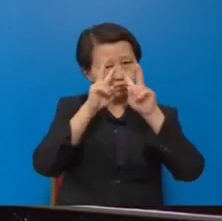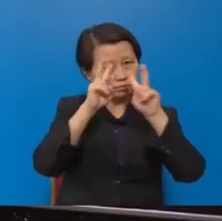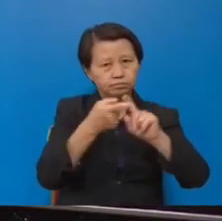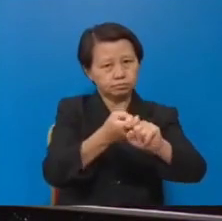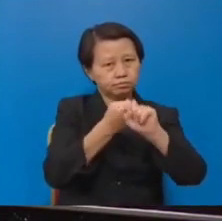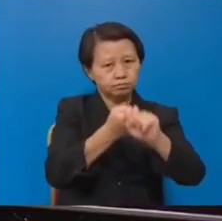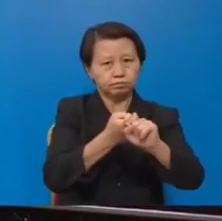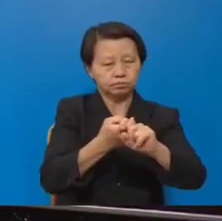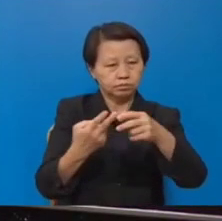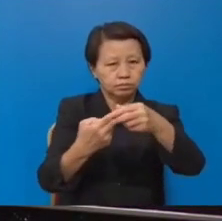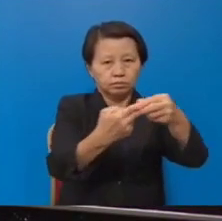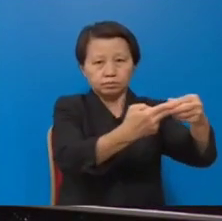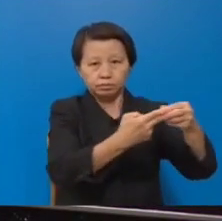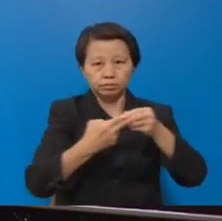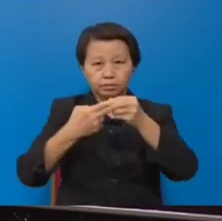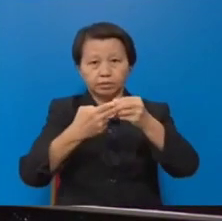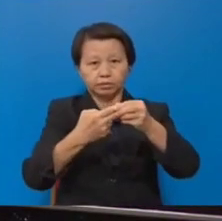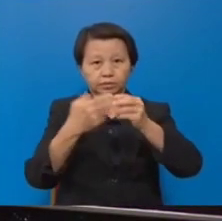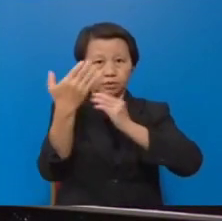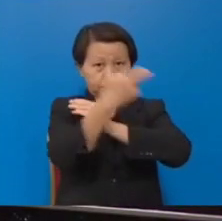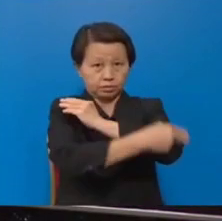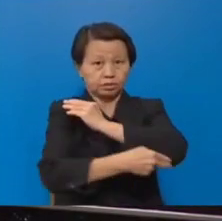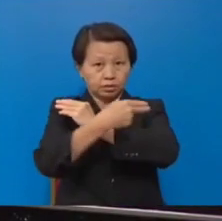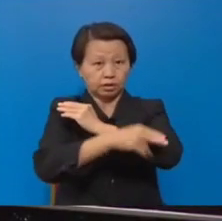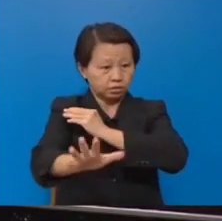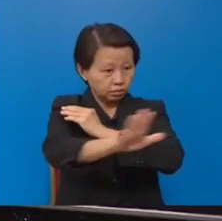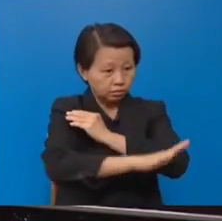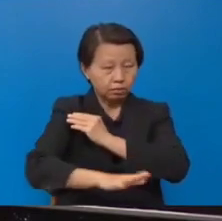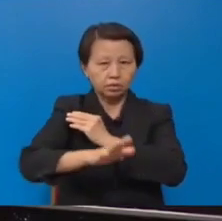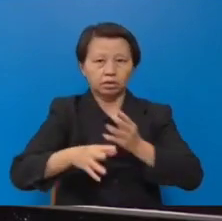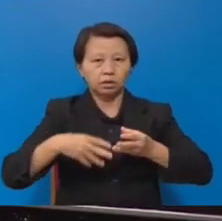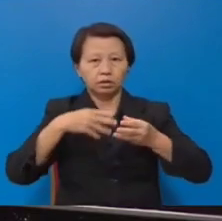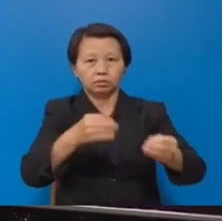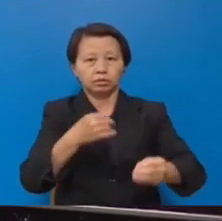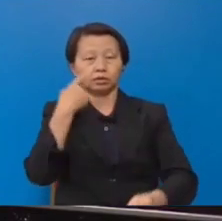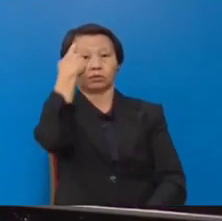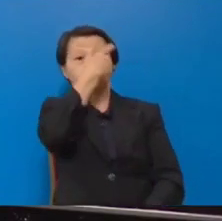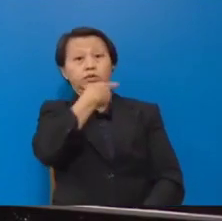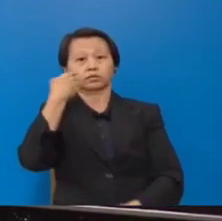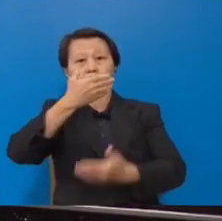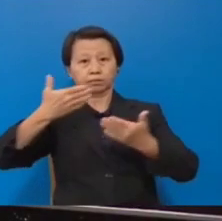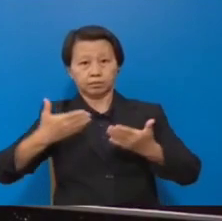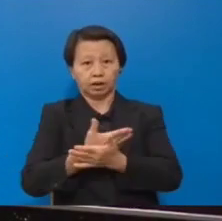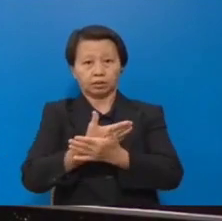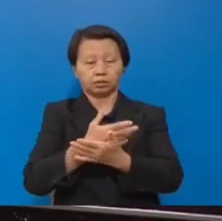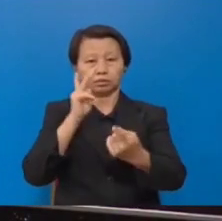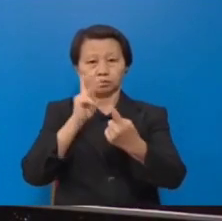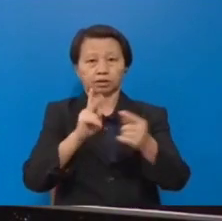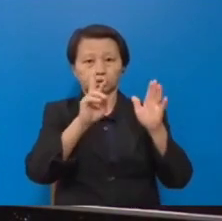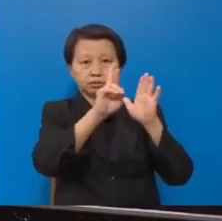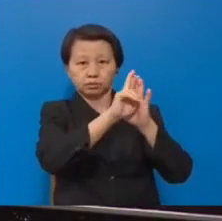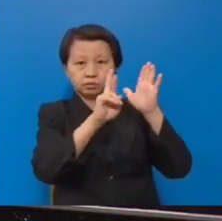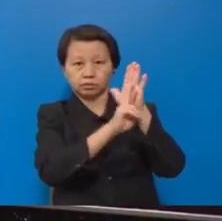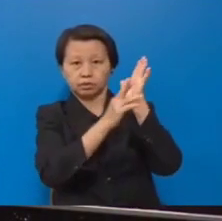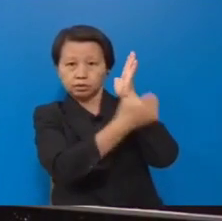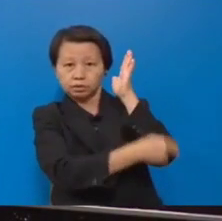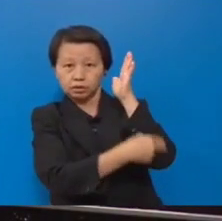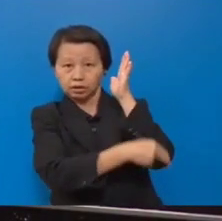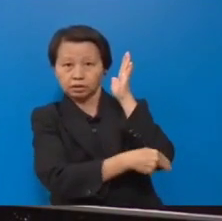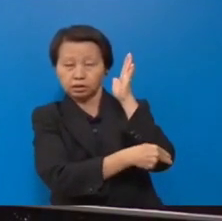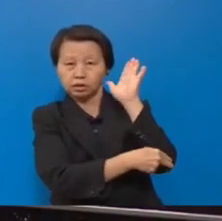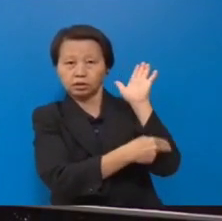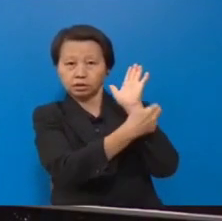keharmonian dan perpaduan negara dengan memberikan wajah baru kepada rukun negara